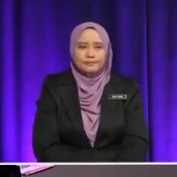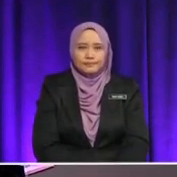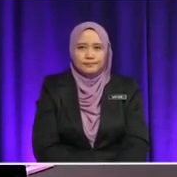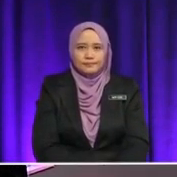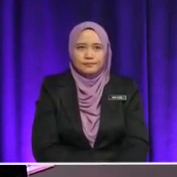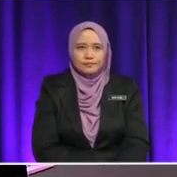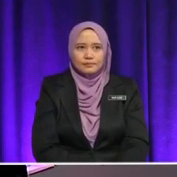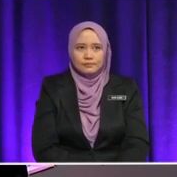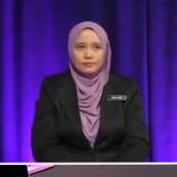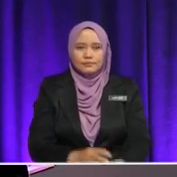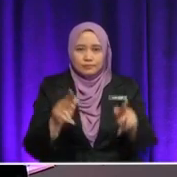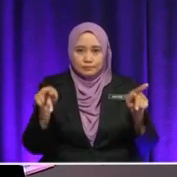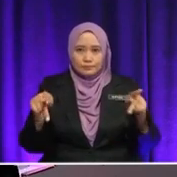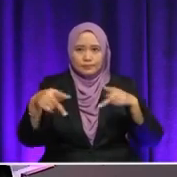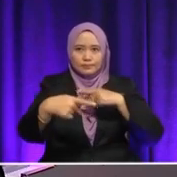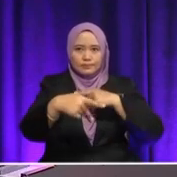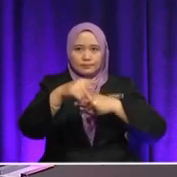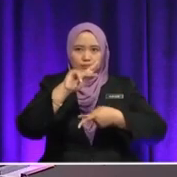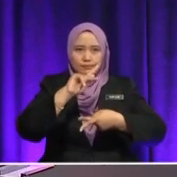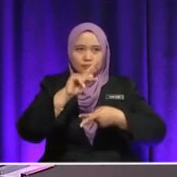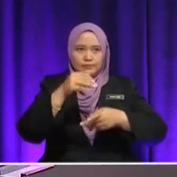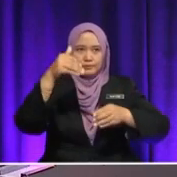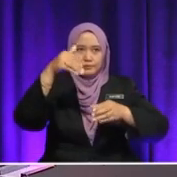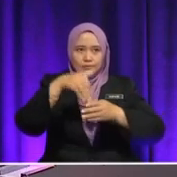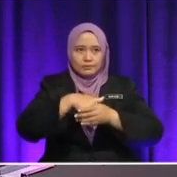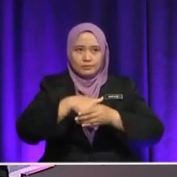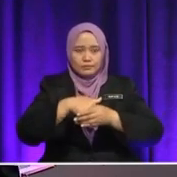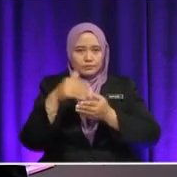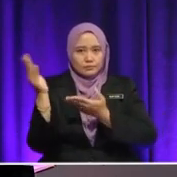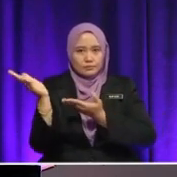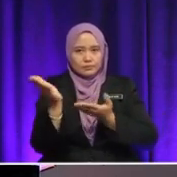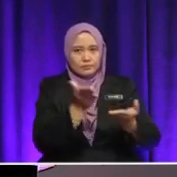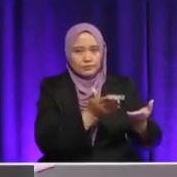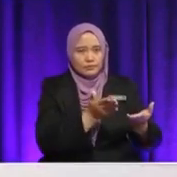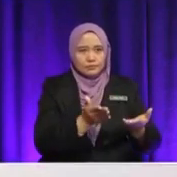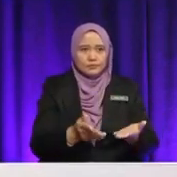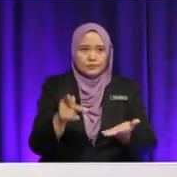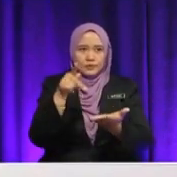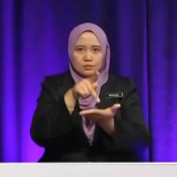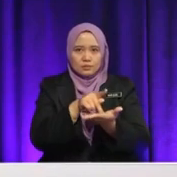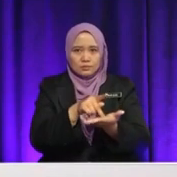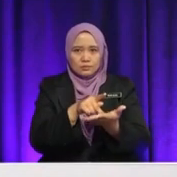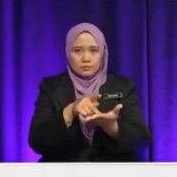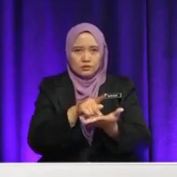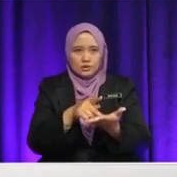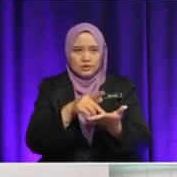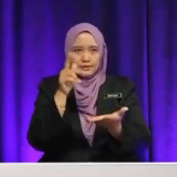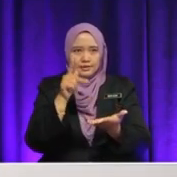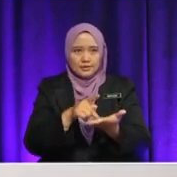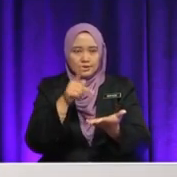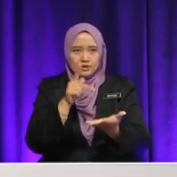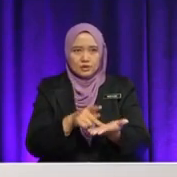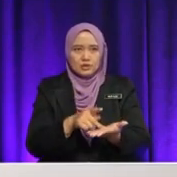Oke dulu diangkut betul yang ada kepentingan di Mesir peti undi dibawa ke pusat pengiraan pundi dan proses